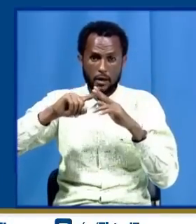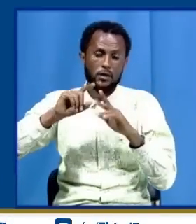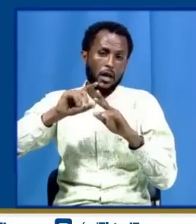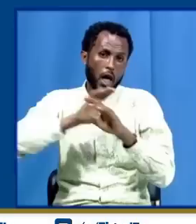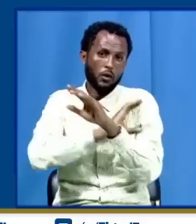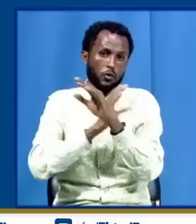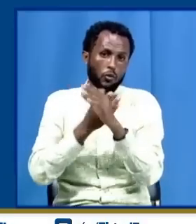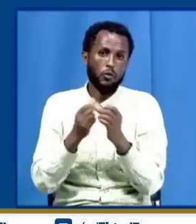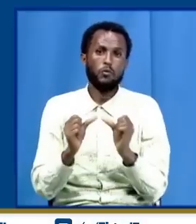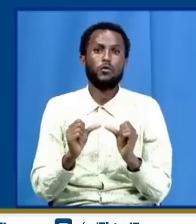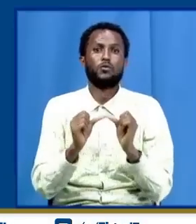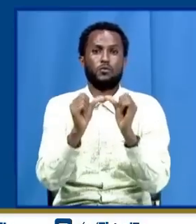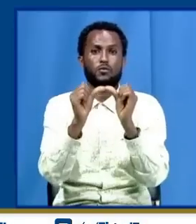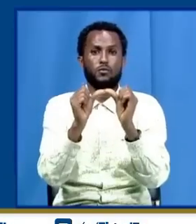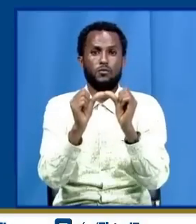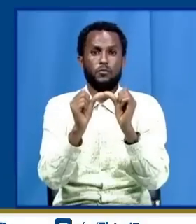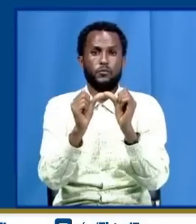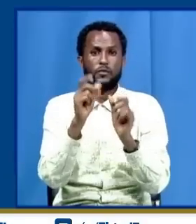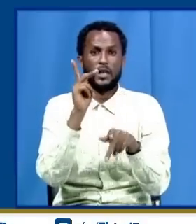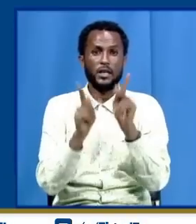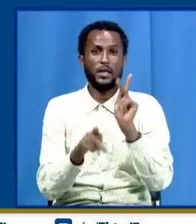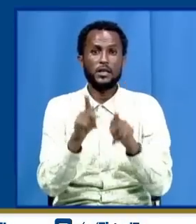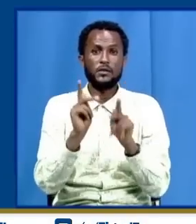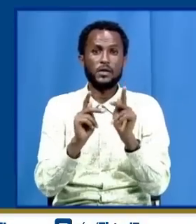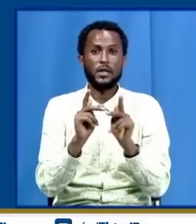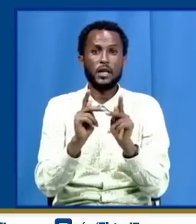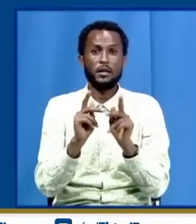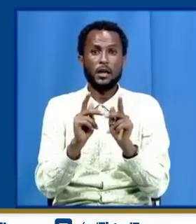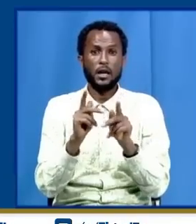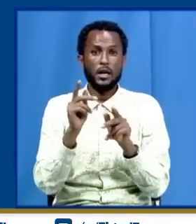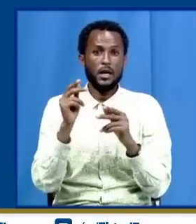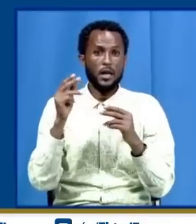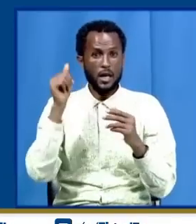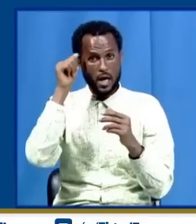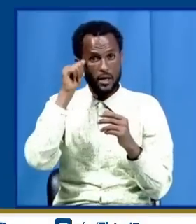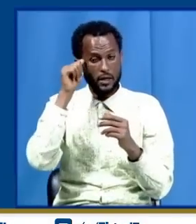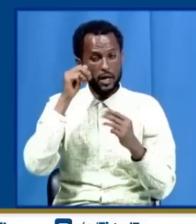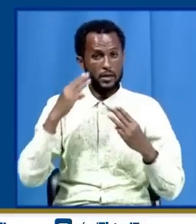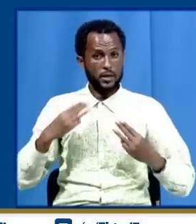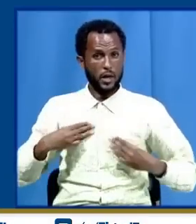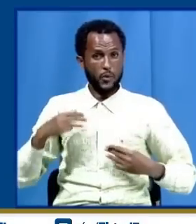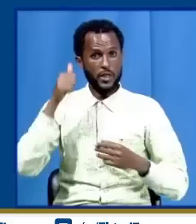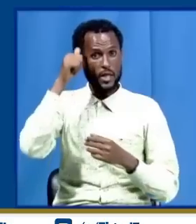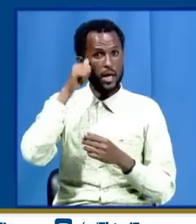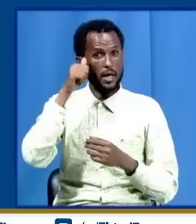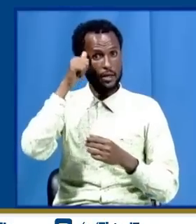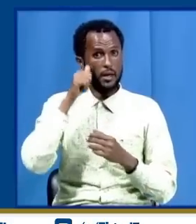كتسلولوم نهزبي إرتران سراويت إرتران